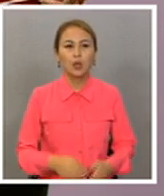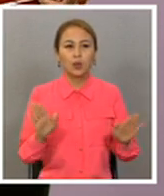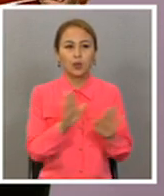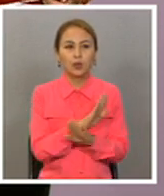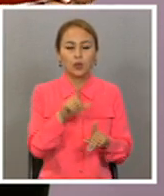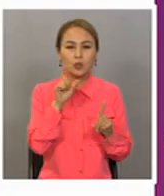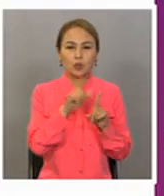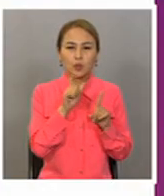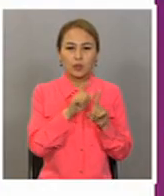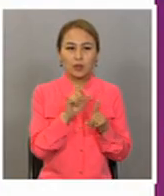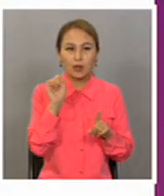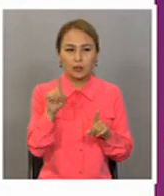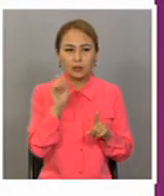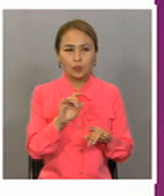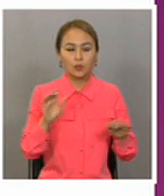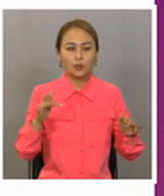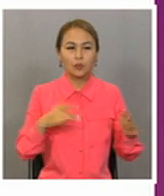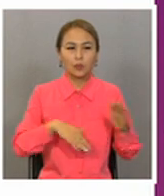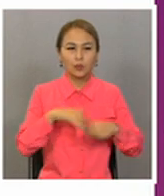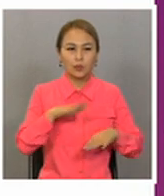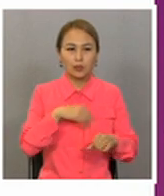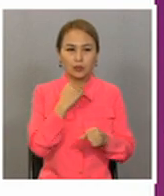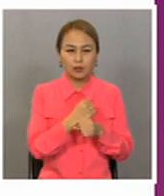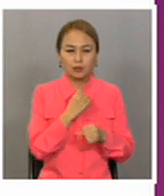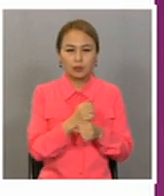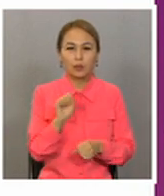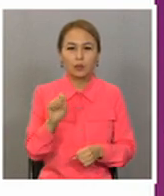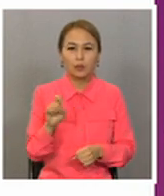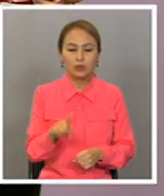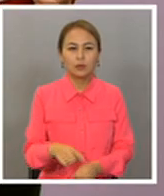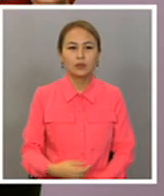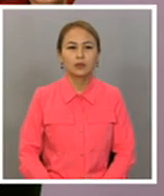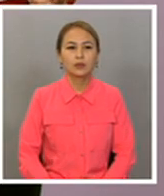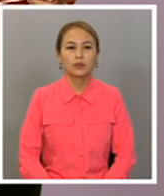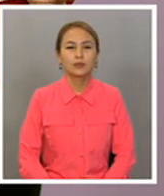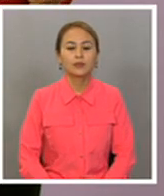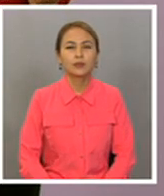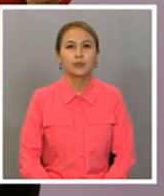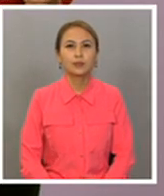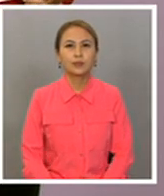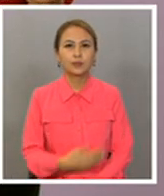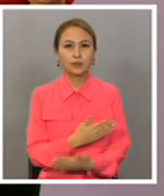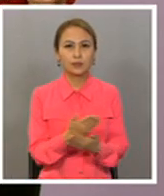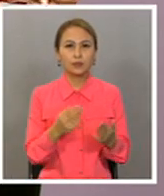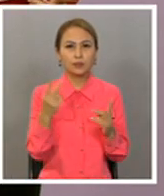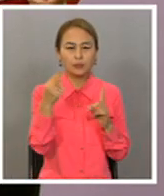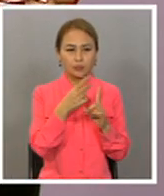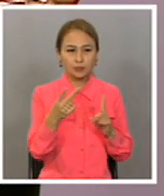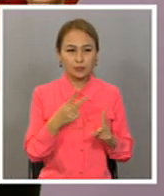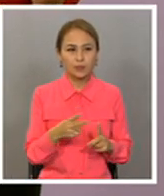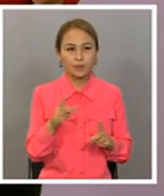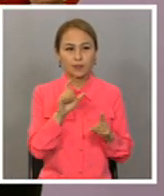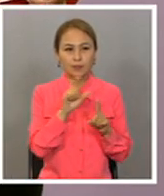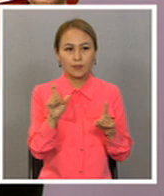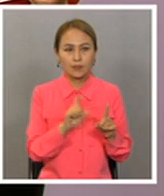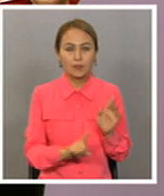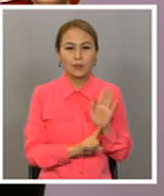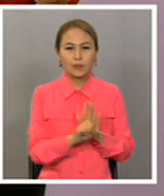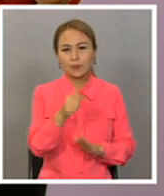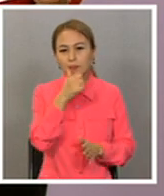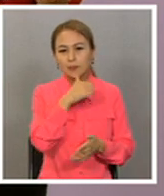Өлеңшінің сөзі алтын, өнерлінің қол алтын. Бәрекелді. Ал енді мақалдан туынды зат есімдерді